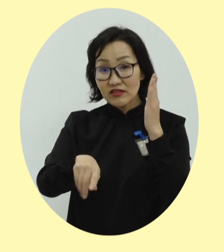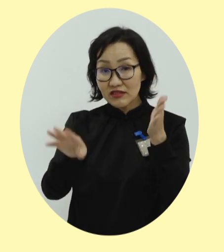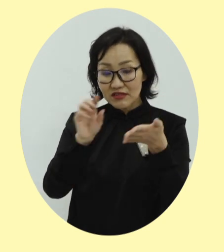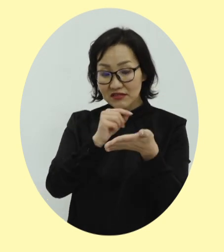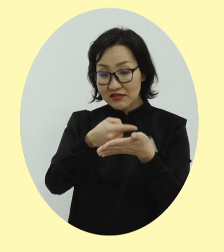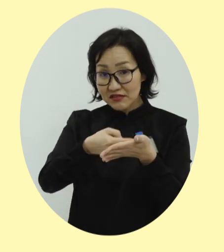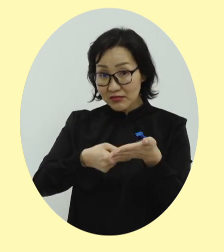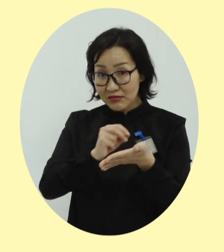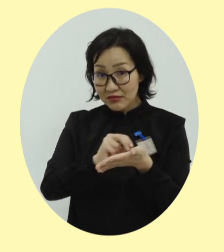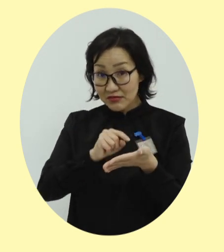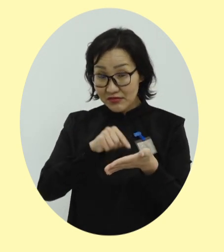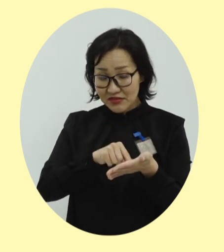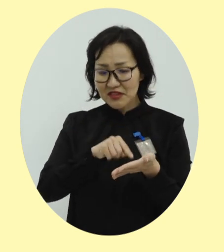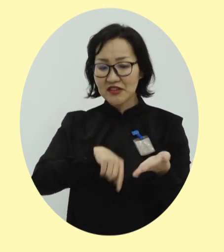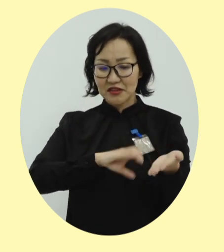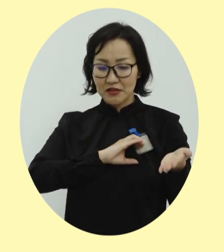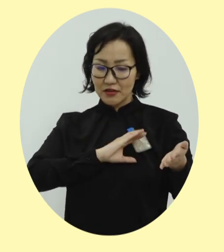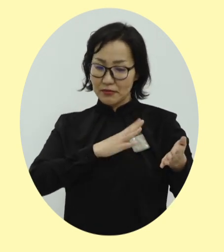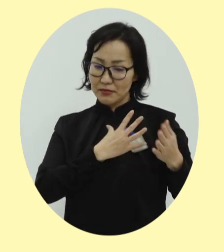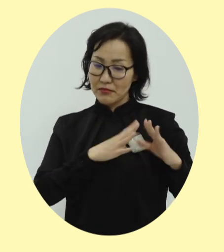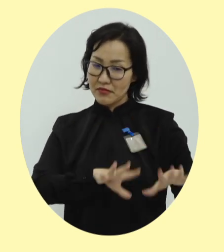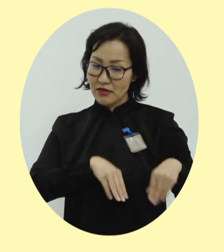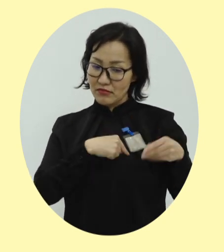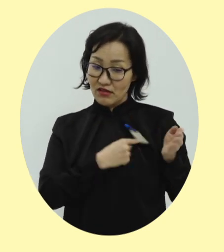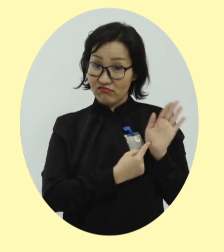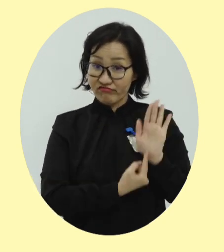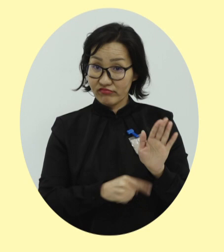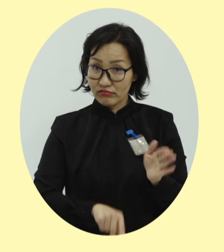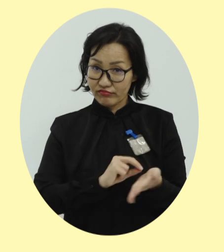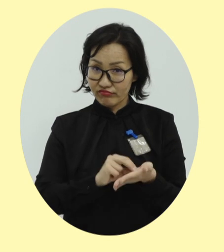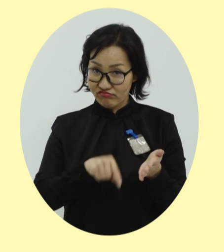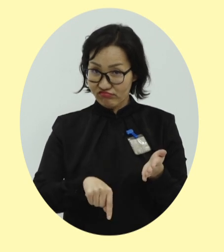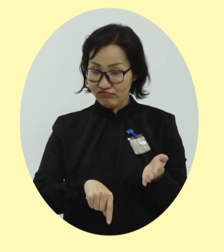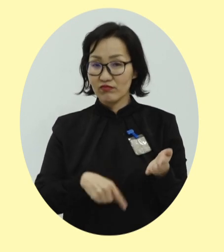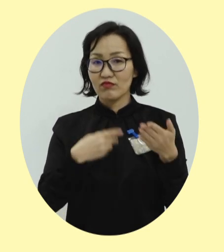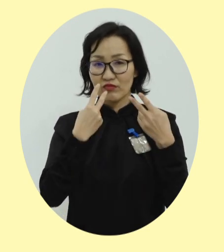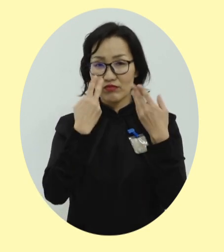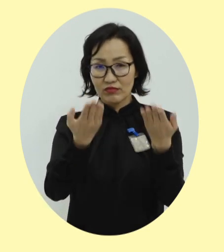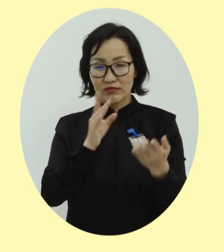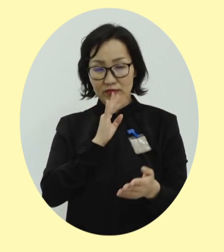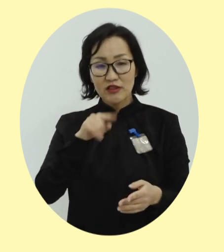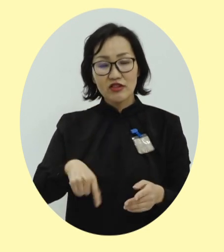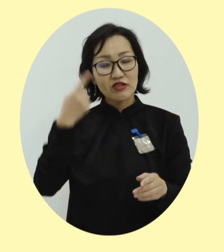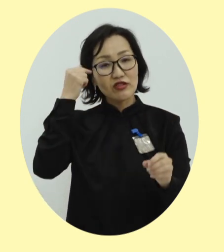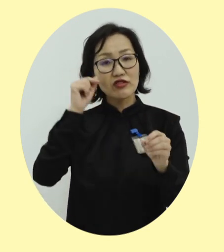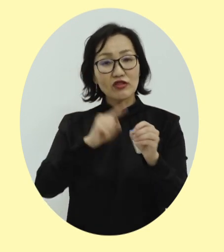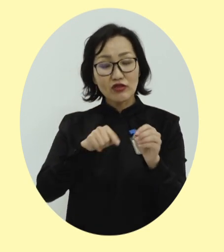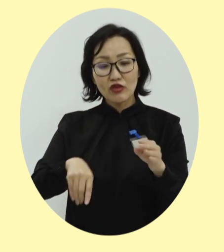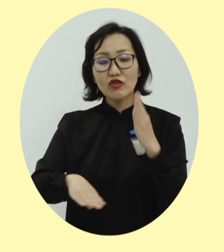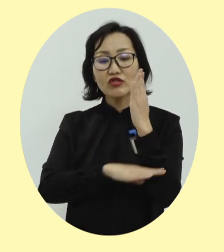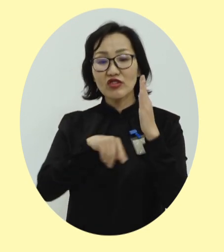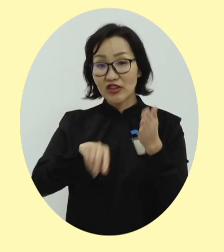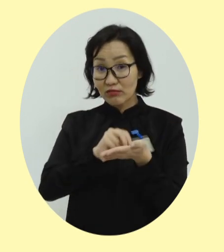бичгтэй сэтгэл мэдрэмжээ илэрхийлэх гэсэн сэдэв. За, хичээлийн маань зорилго нь өдрийн тэмдэглэл